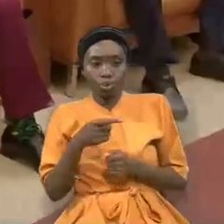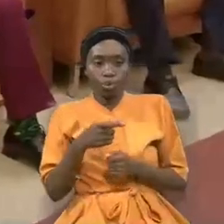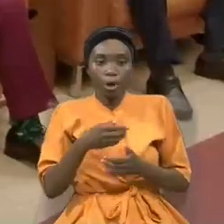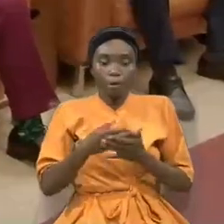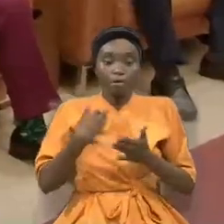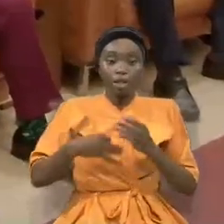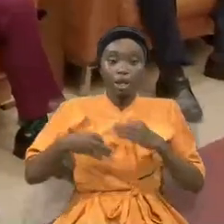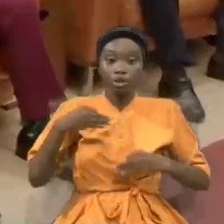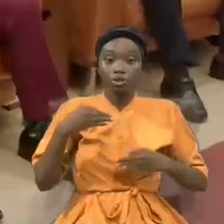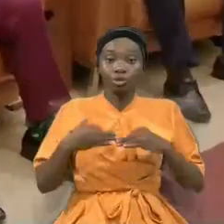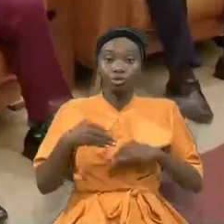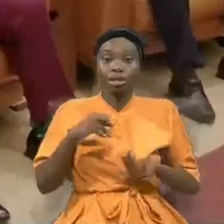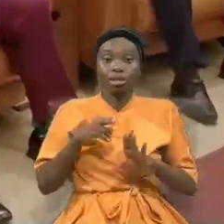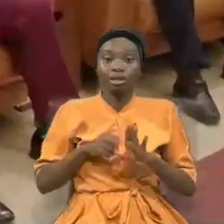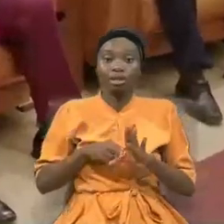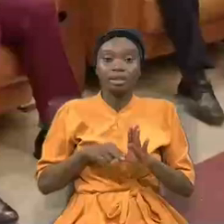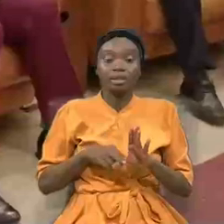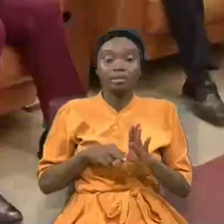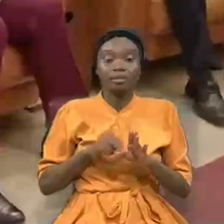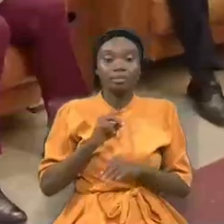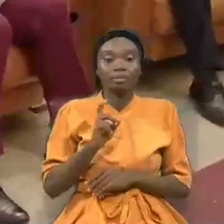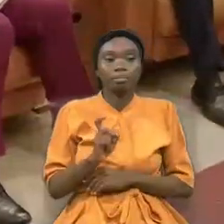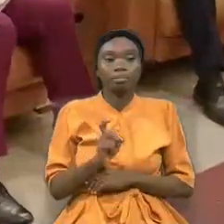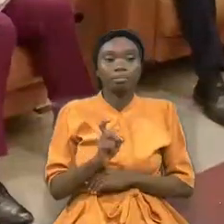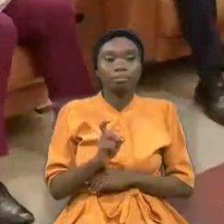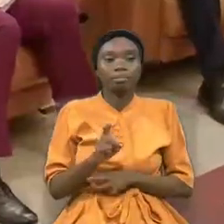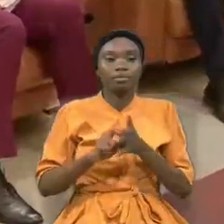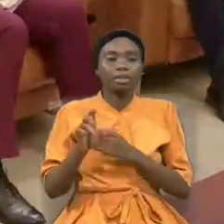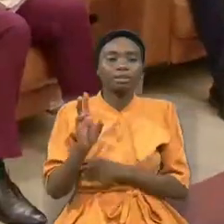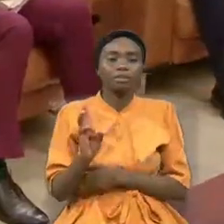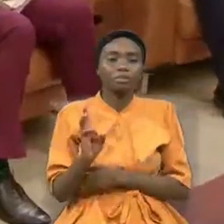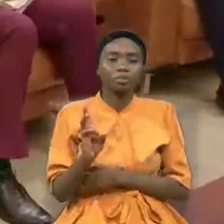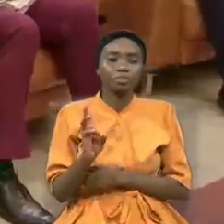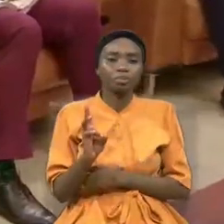vous traînent devant les tribunaux? 7.